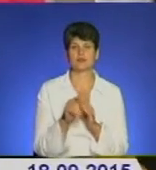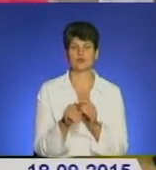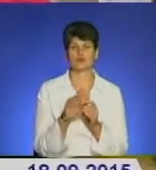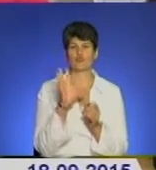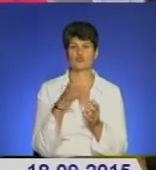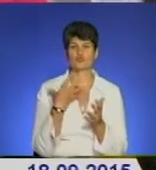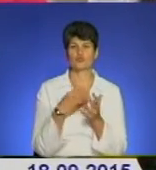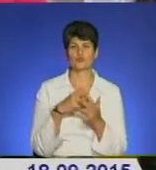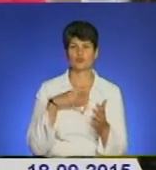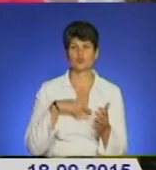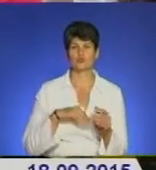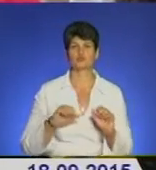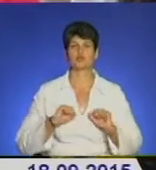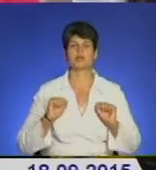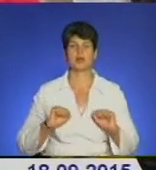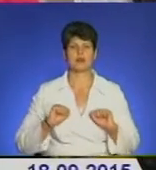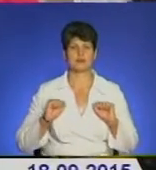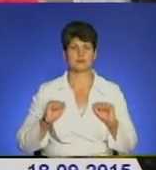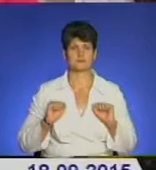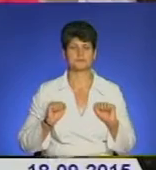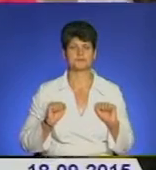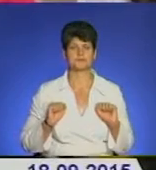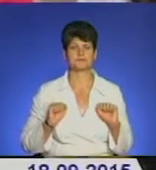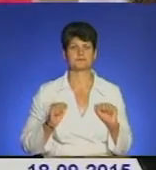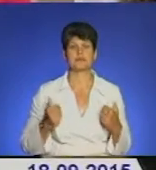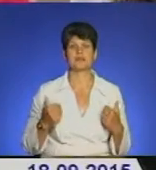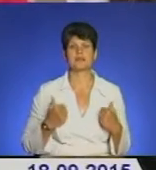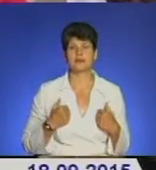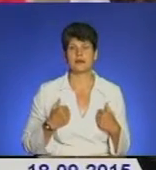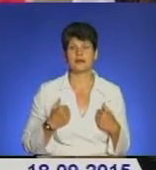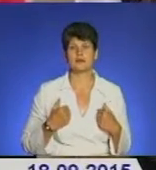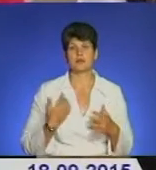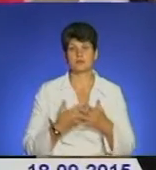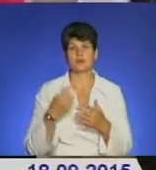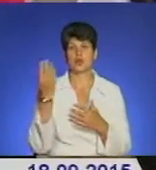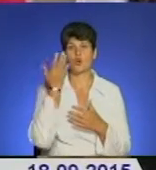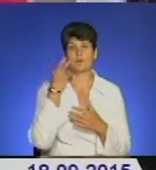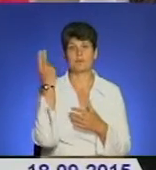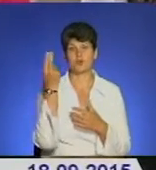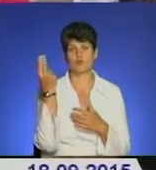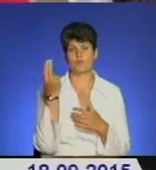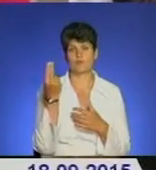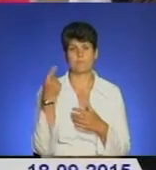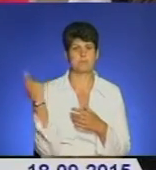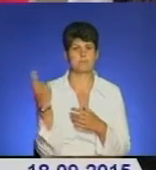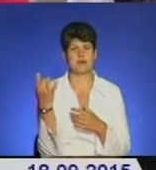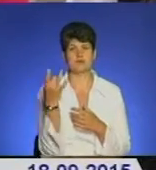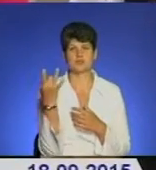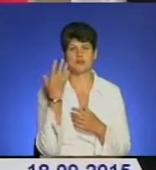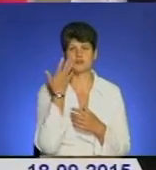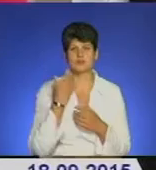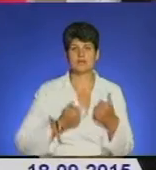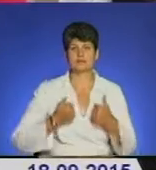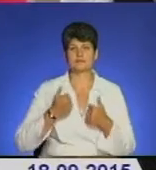свою душу, всі свої старання. Я, ну, навіть коли малювала малюнок, ну, це був перший раз, коли я малювала на